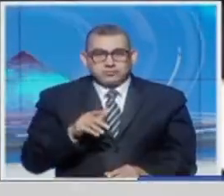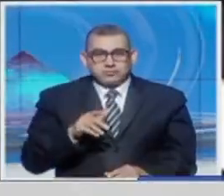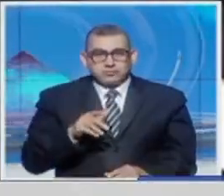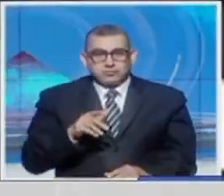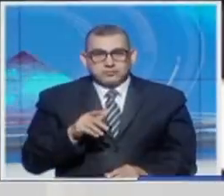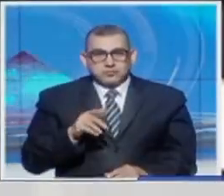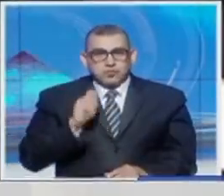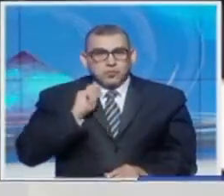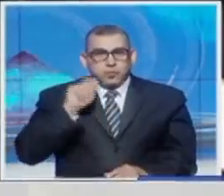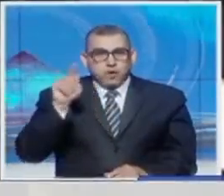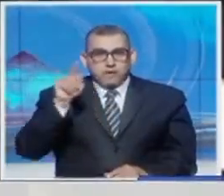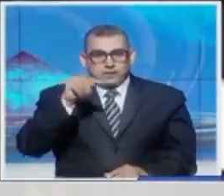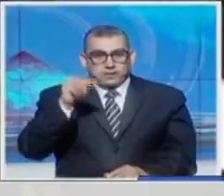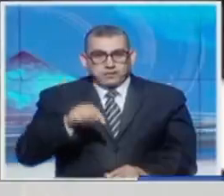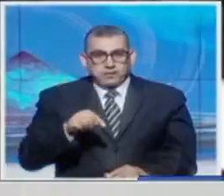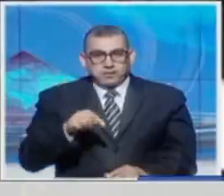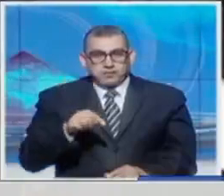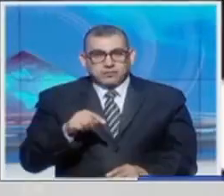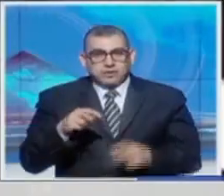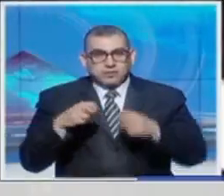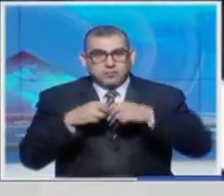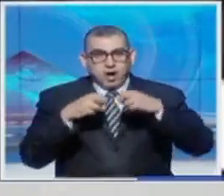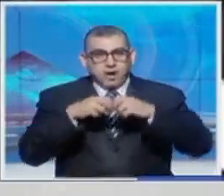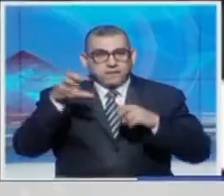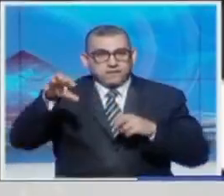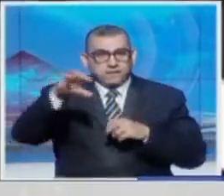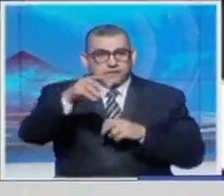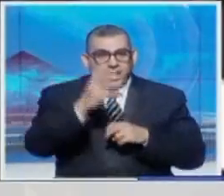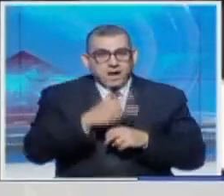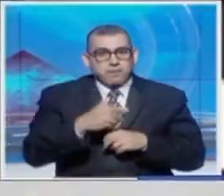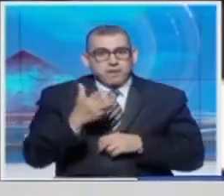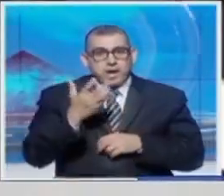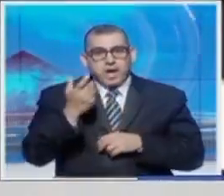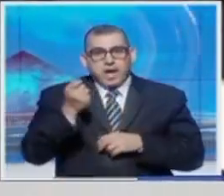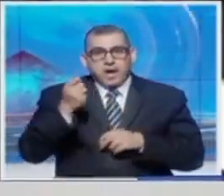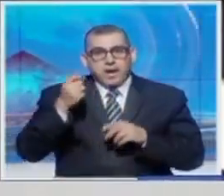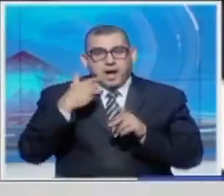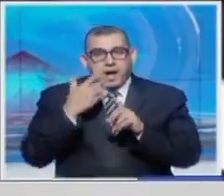أقل محافظة 2 معرض رئيسي إلى 5 زي